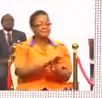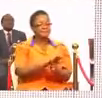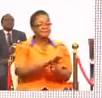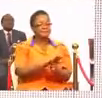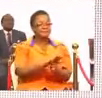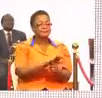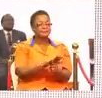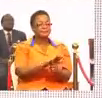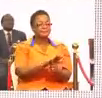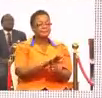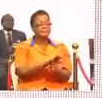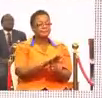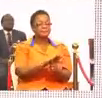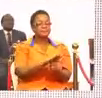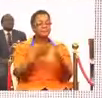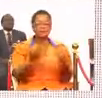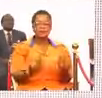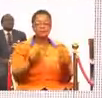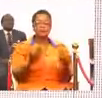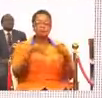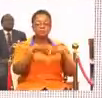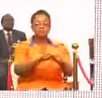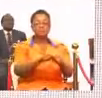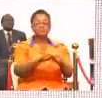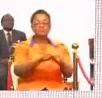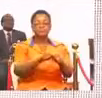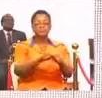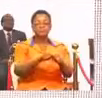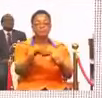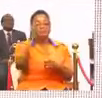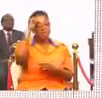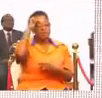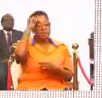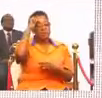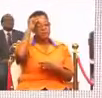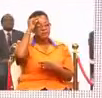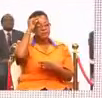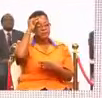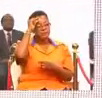kuweza kuchukua usukani wa serikali.